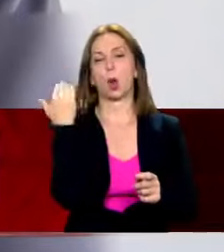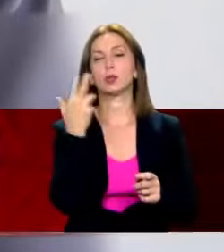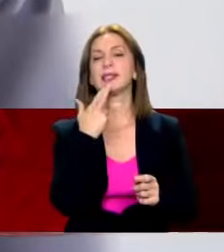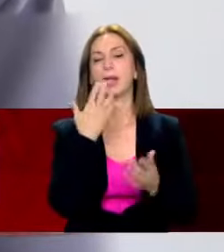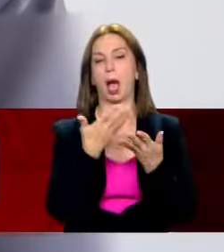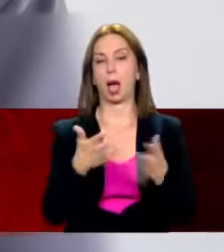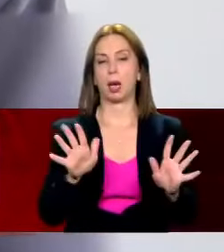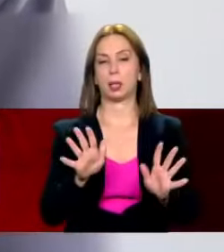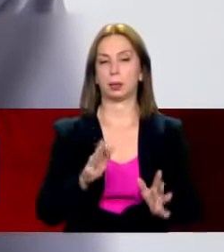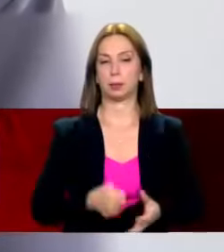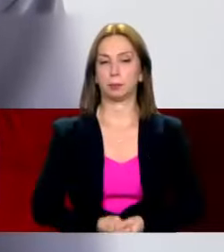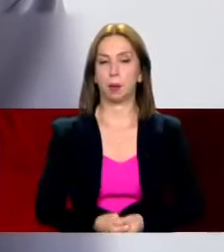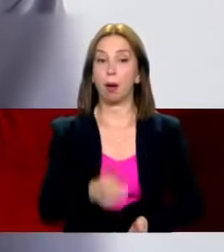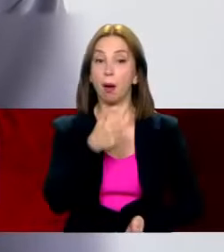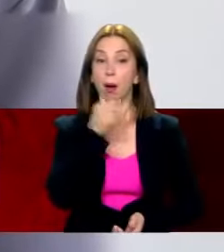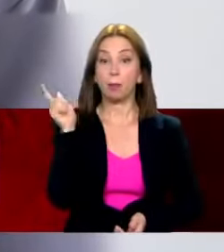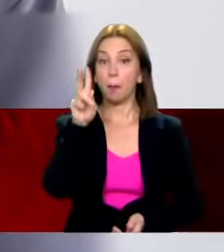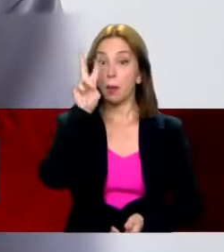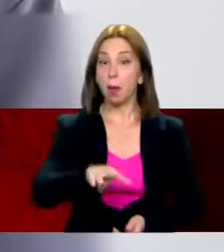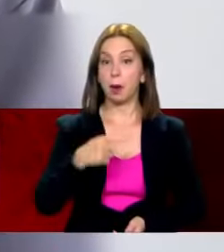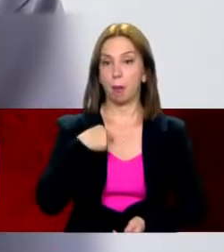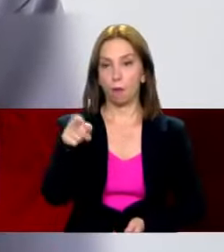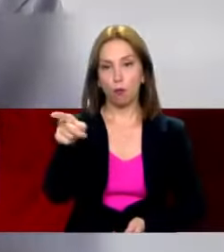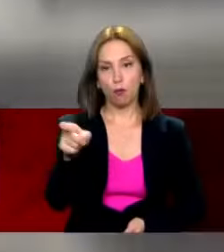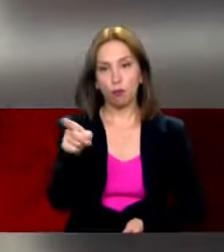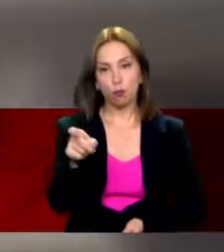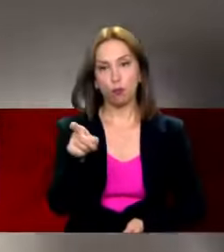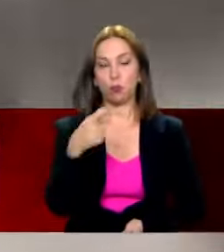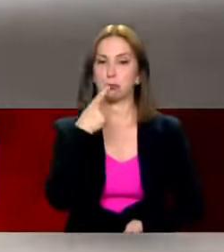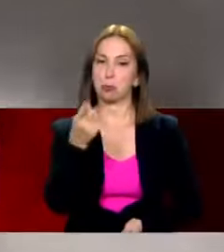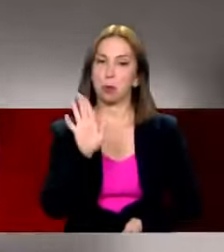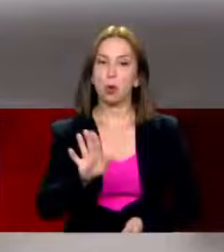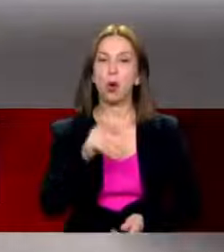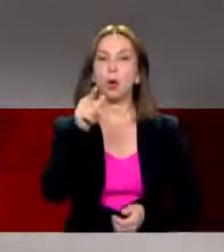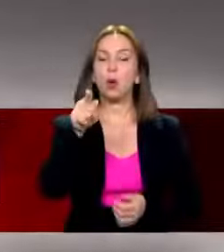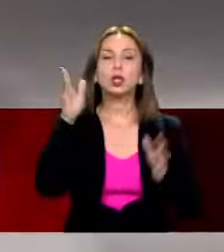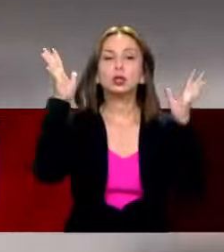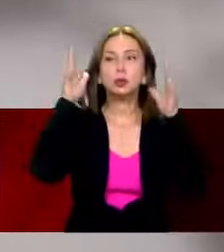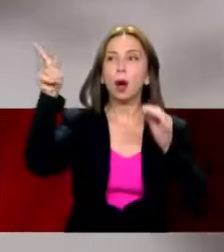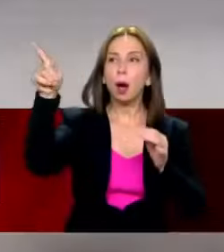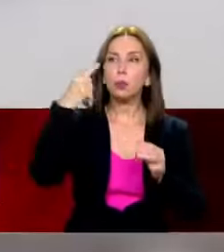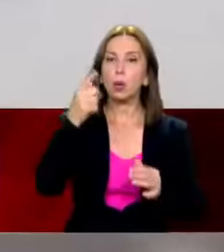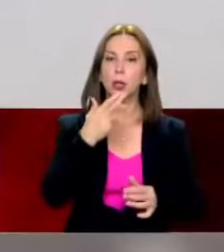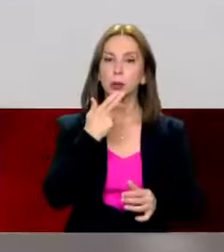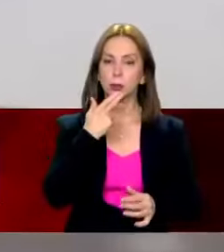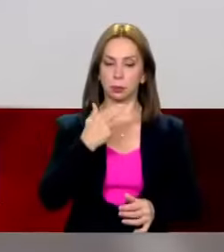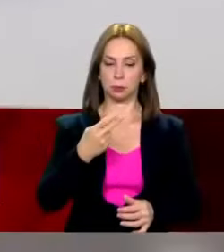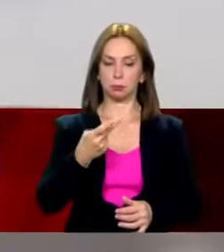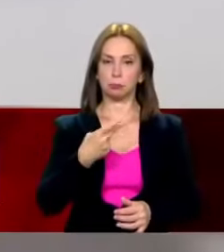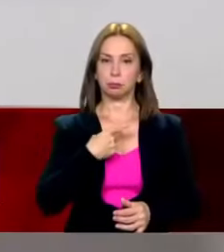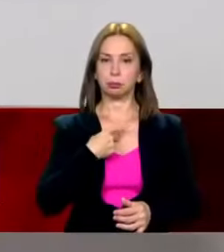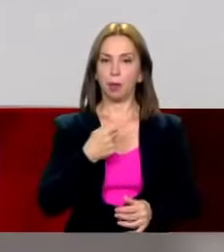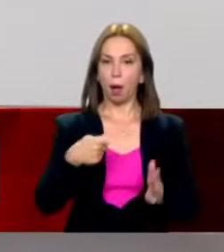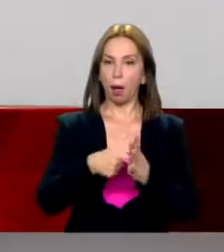üstüne yemin ederim seni sakat bırakacağım. Öldürmeyeceğim. Bir gün okunan selada kendi adını duydu. Tuğçe